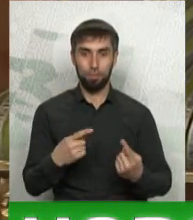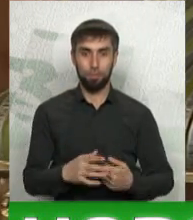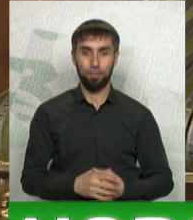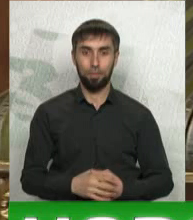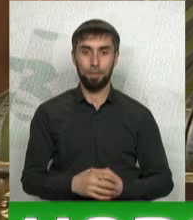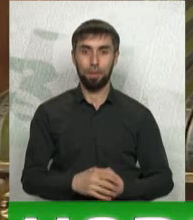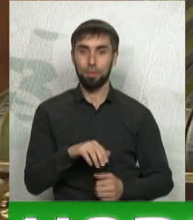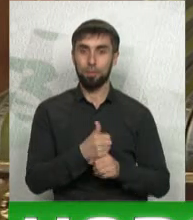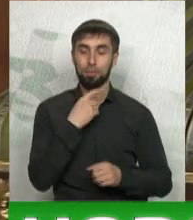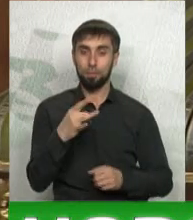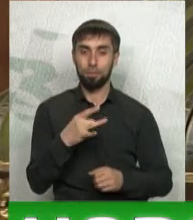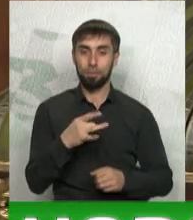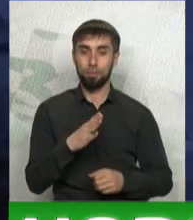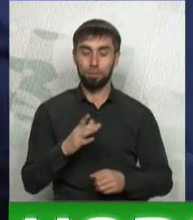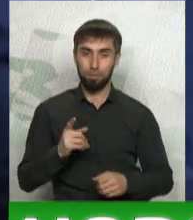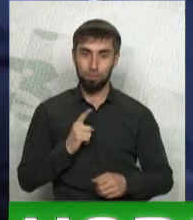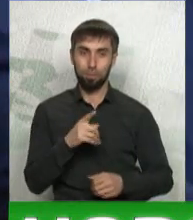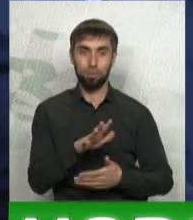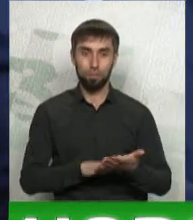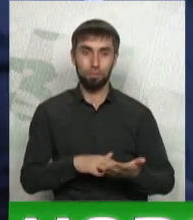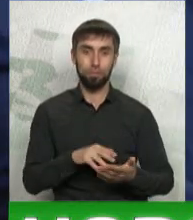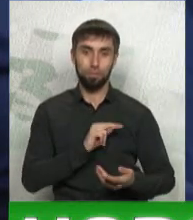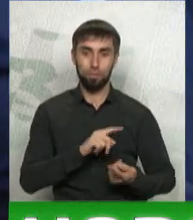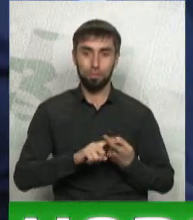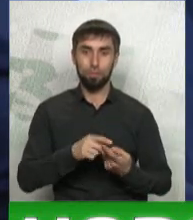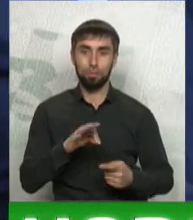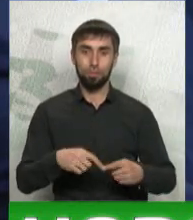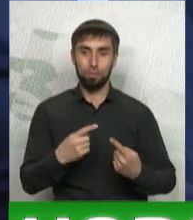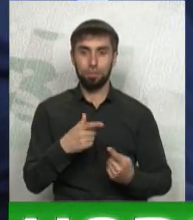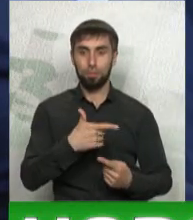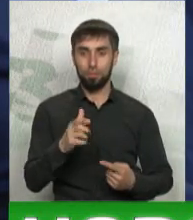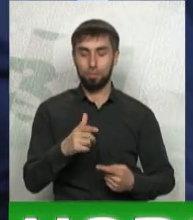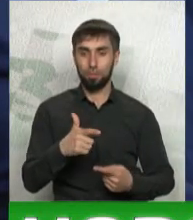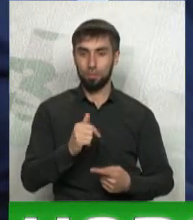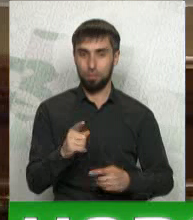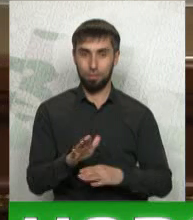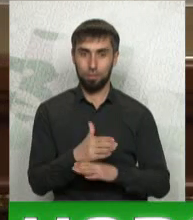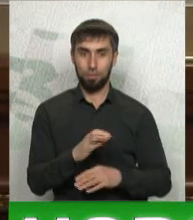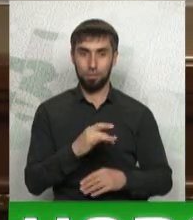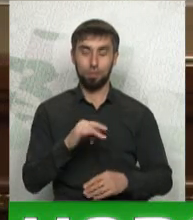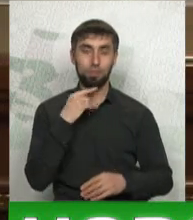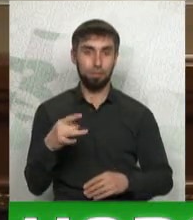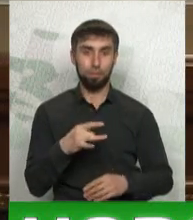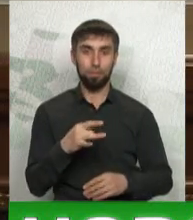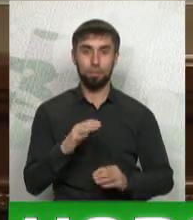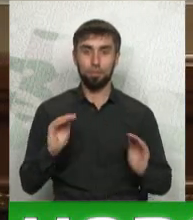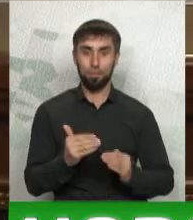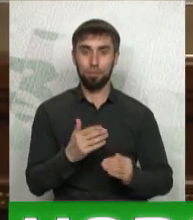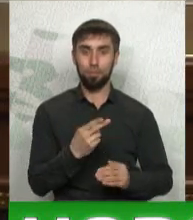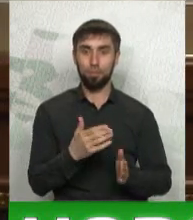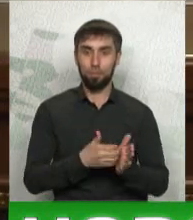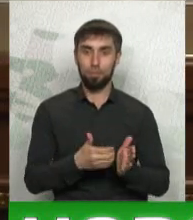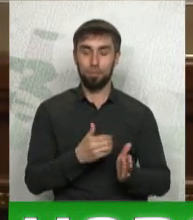глава региона выразил надежду на продолжение сотрудничества по развитию газораспределительной сети в республике снижению дефицита